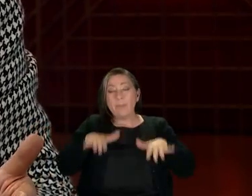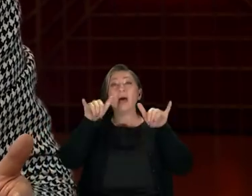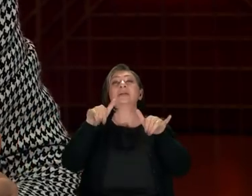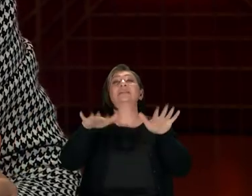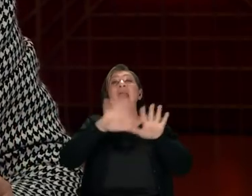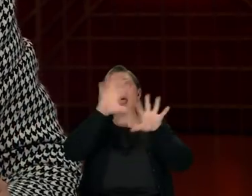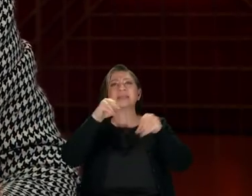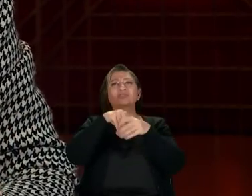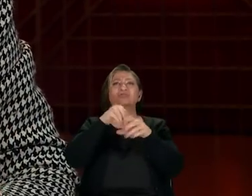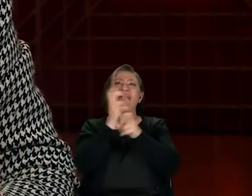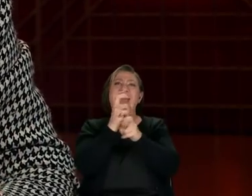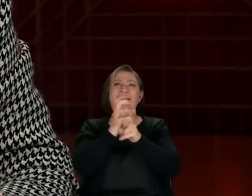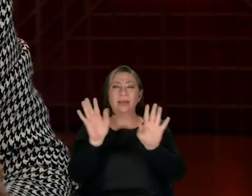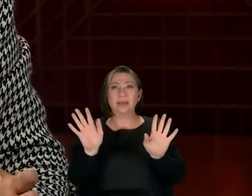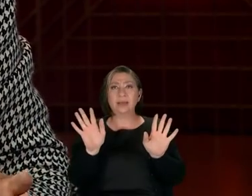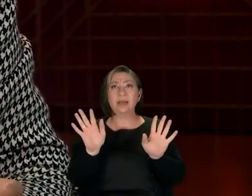tehlikeli. İkincisi